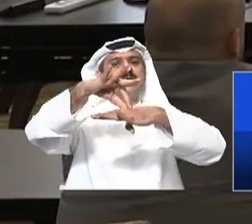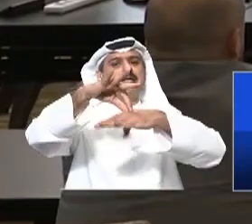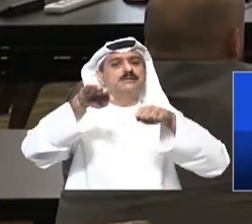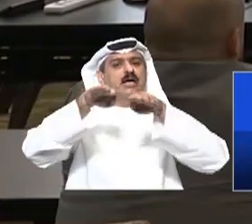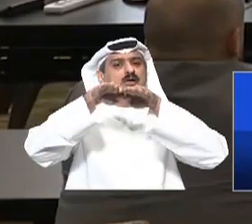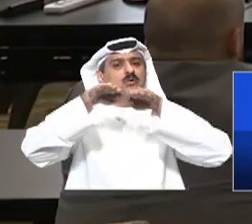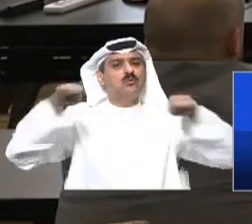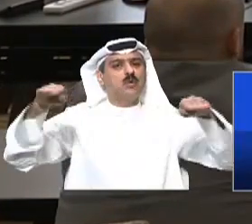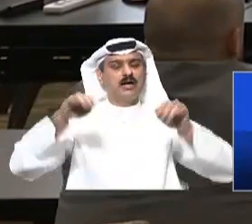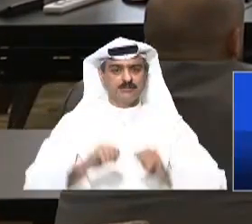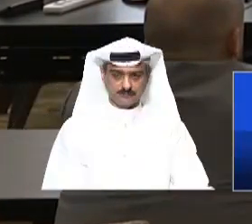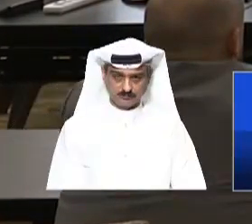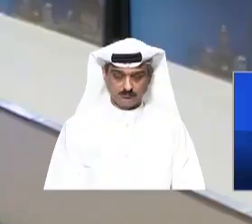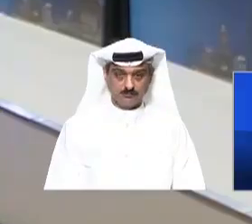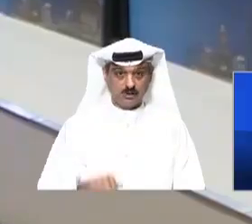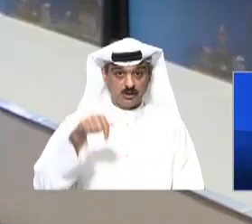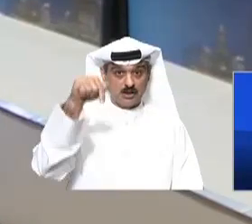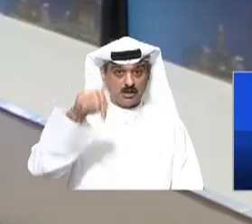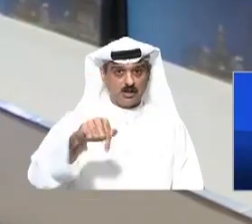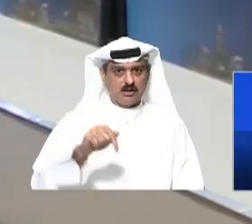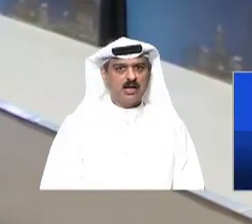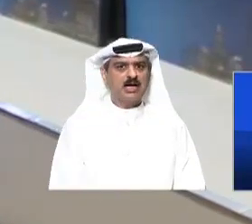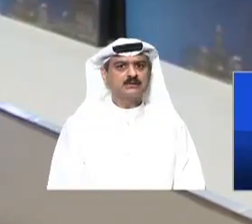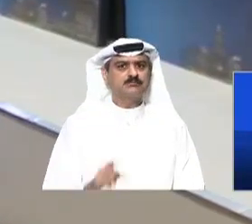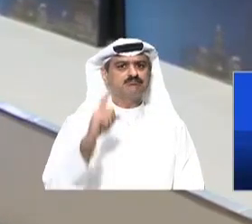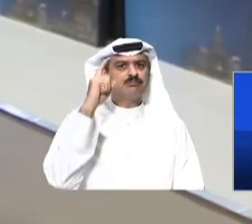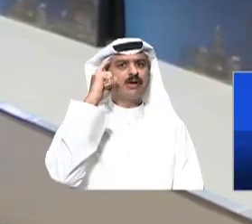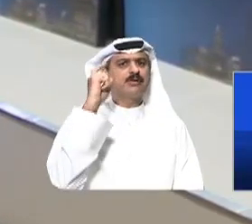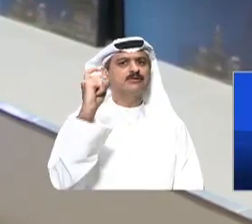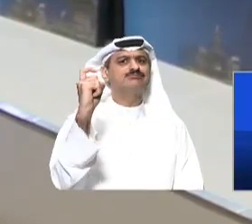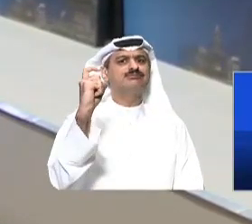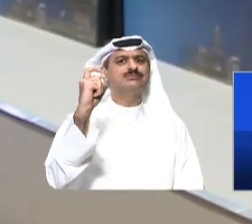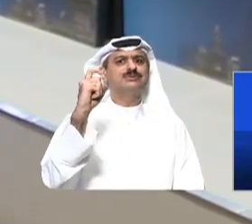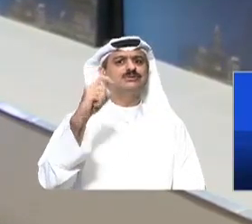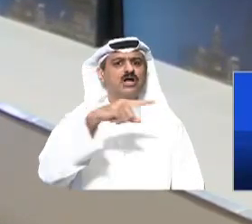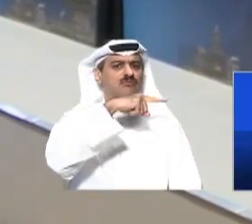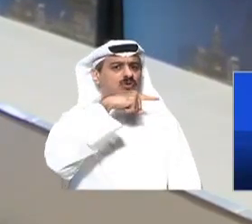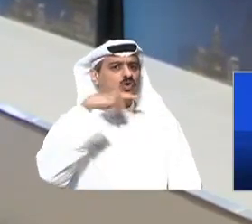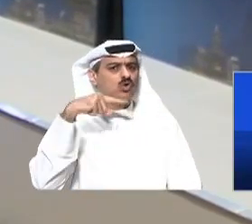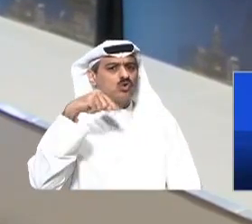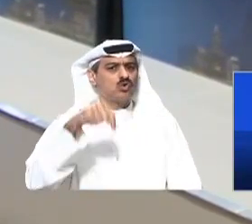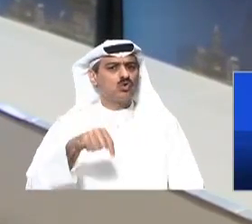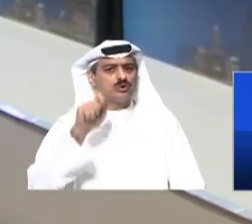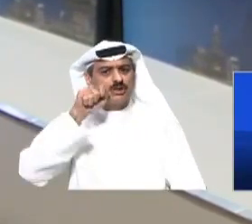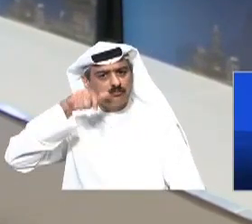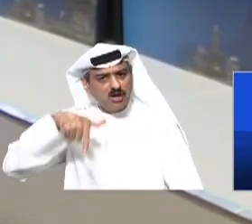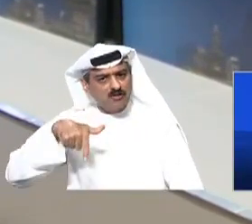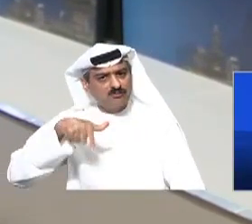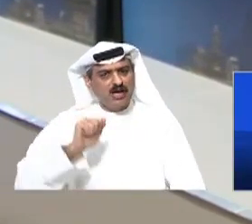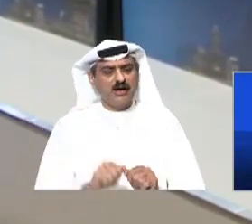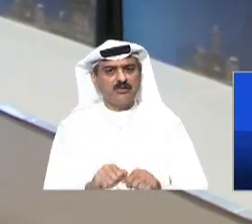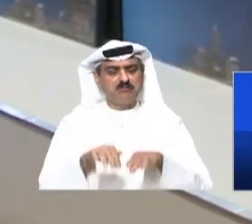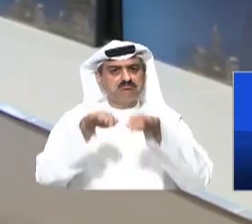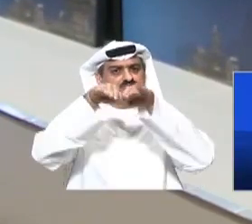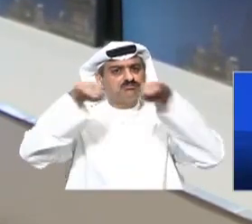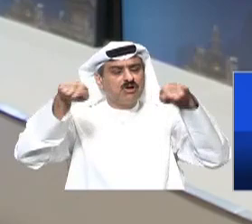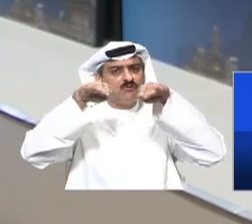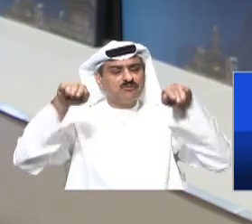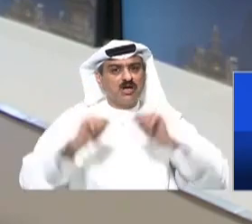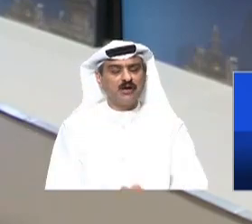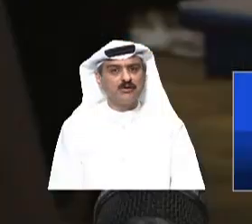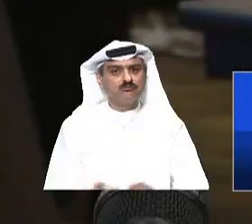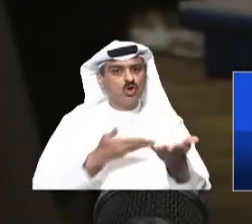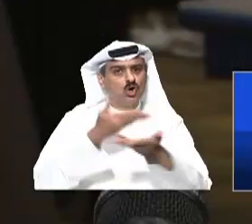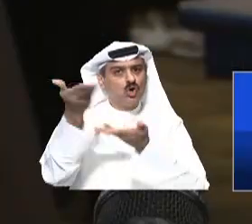مبينا أنه من غير الجائز التعاطي مع الأزمة الروسية الأوكرانية بمعيار، في حين يتم التعامل مع